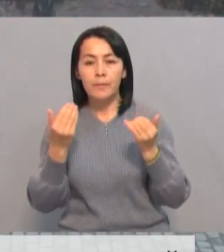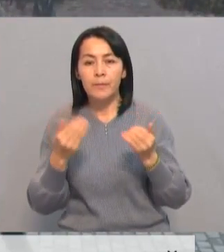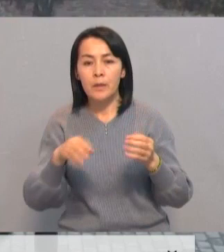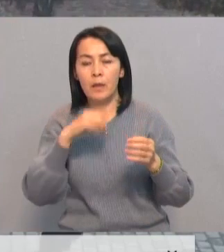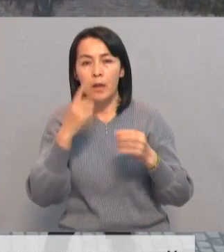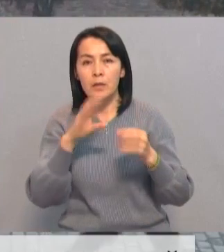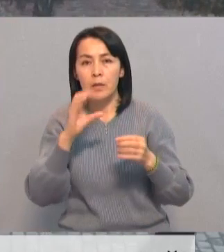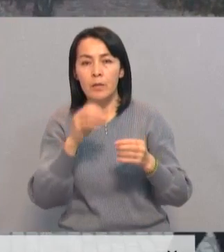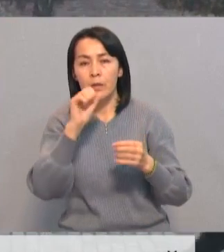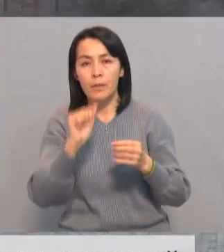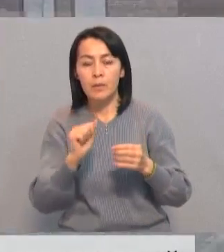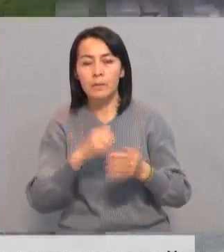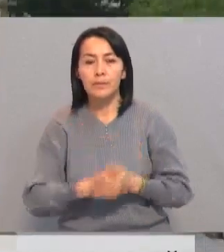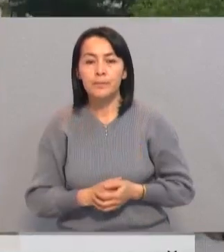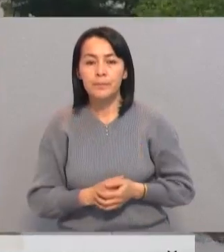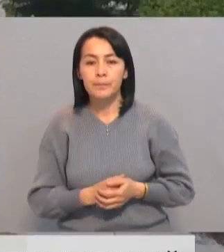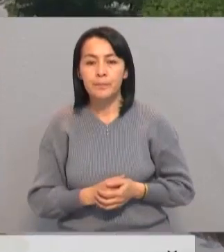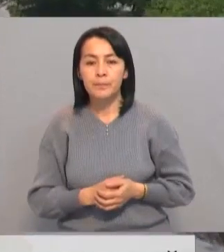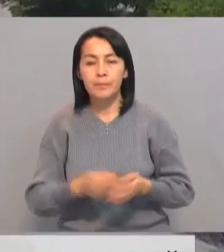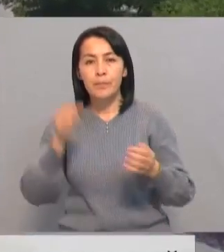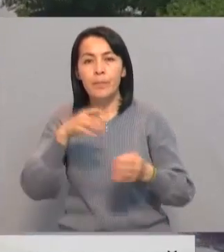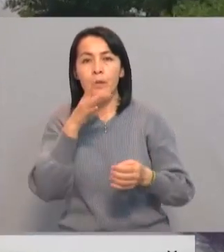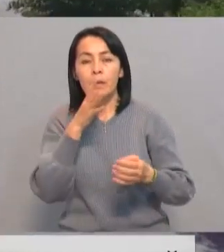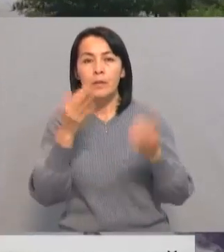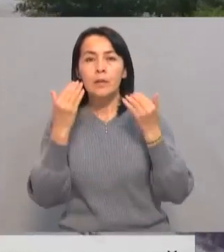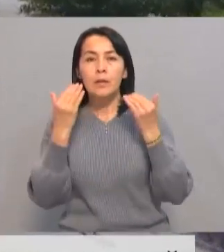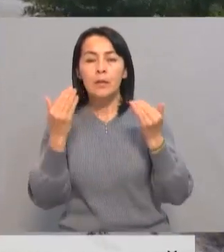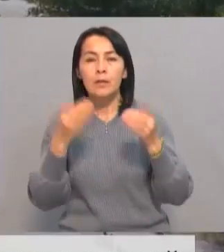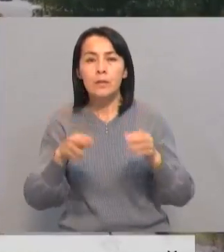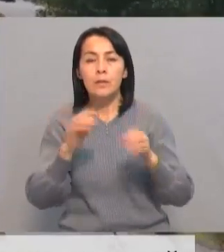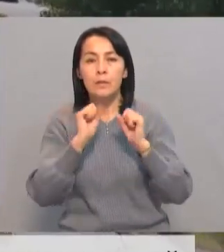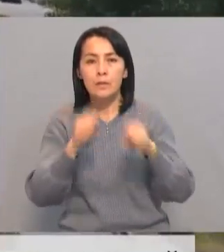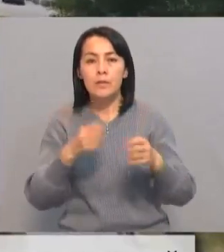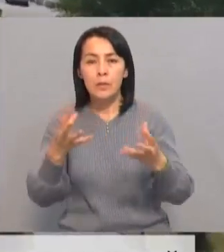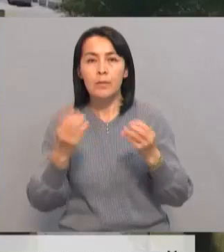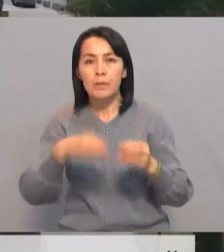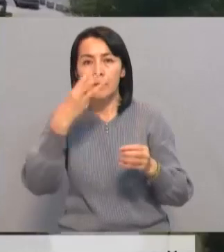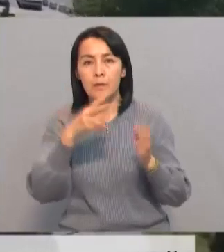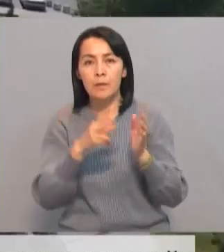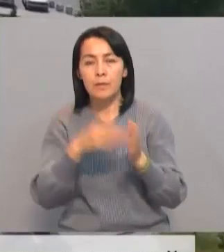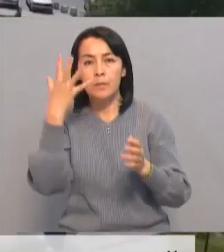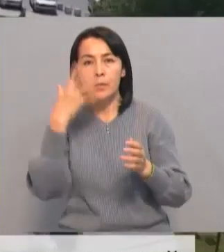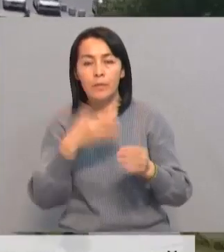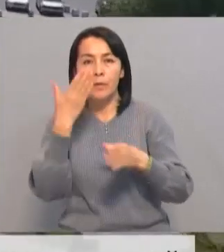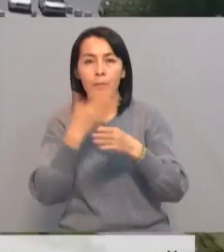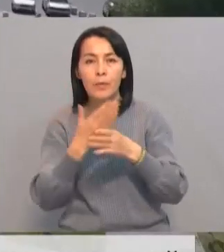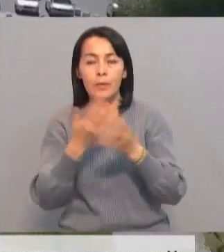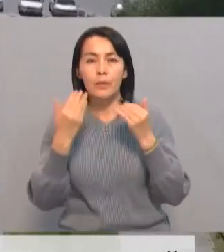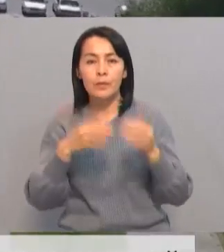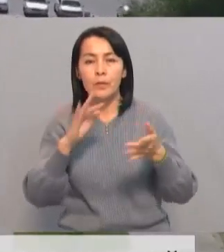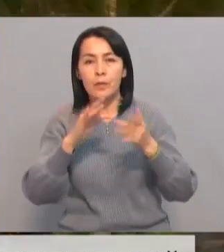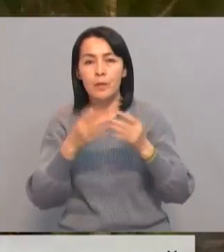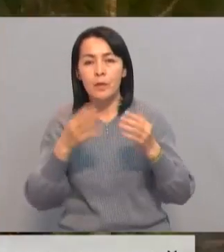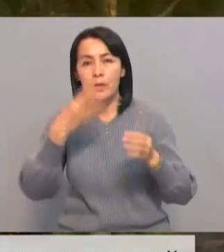Сауле Абдашимкызы. Также в настоящее время предусмотрена возможность получения 38 видов услуг в электронном виде